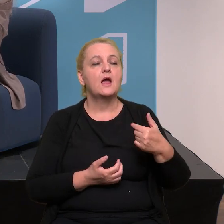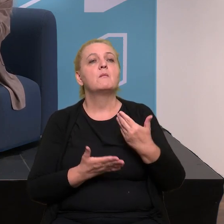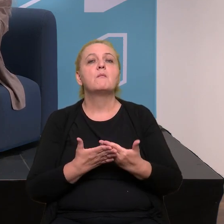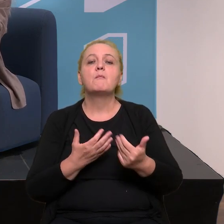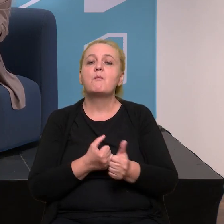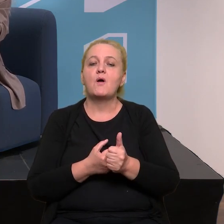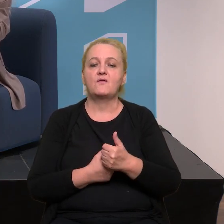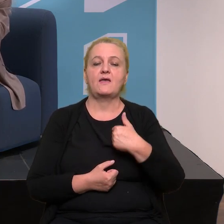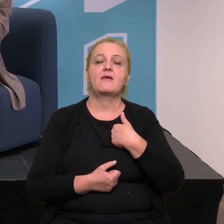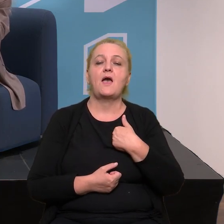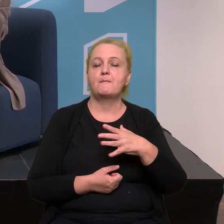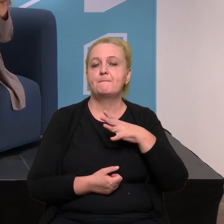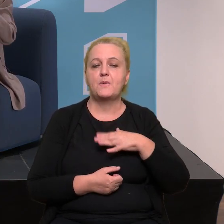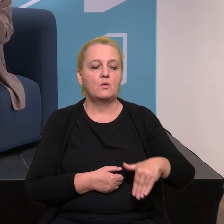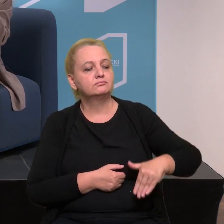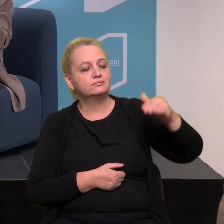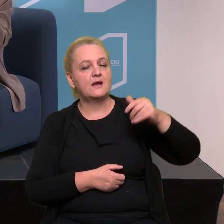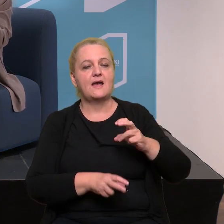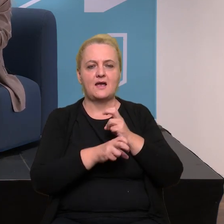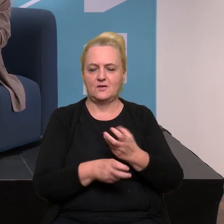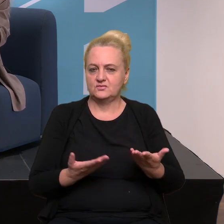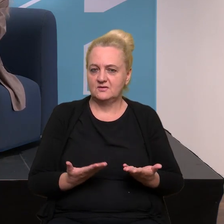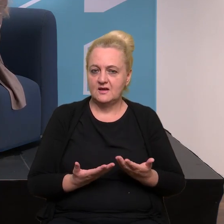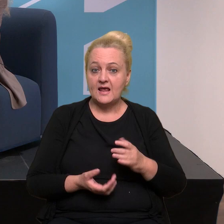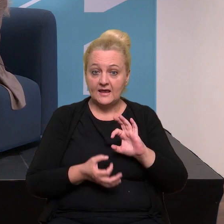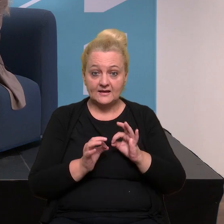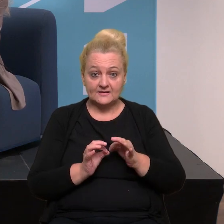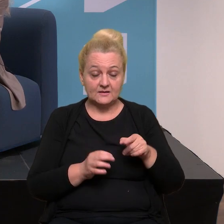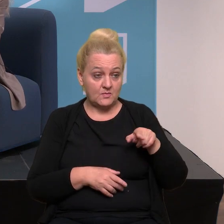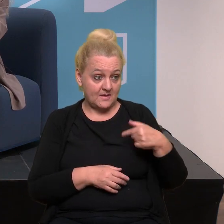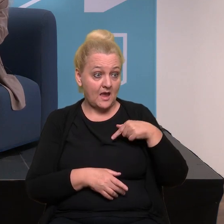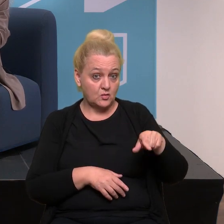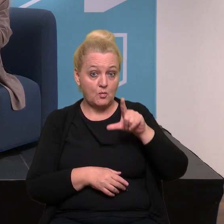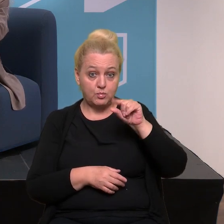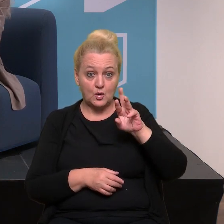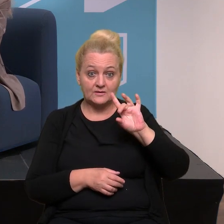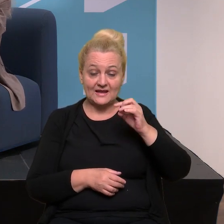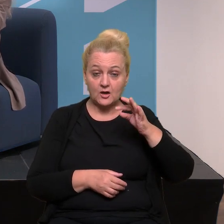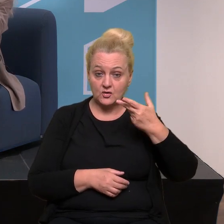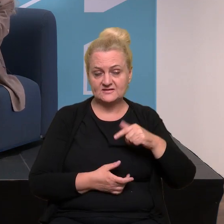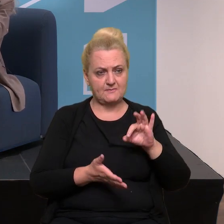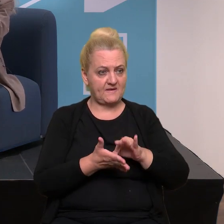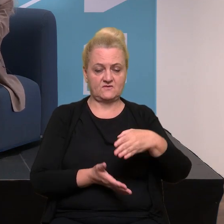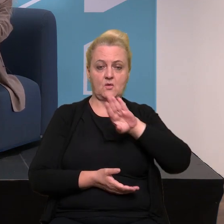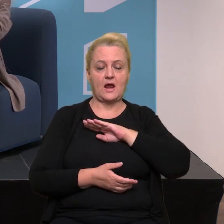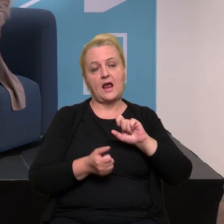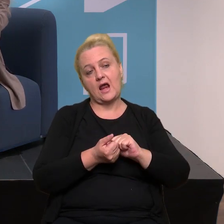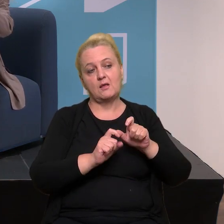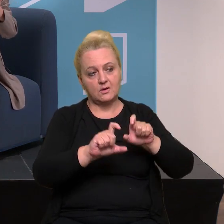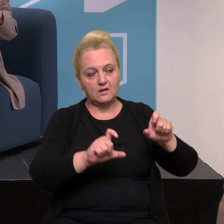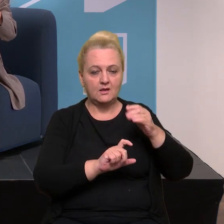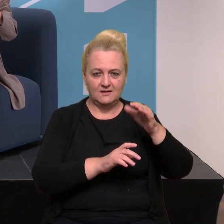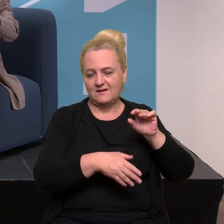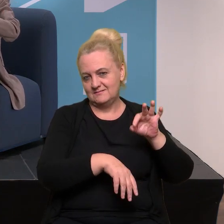w Austrii. A ja mówię, no jakże to, jakbym ja była tą protagonistką, to byłabym pewnie martwa albo w klinice.